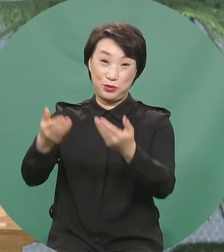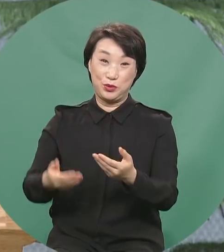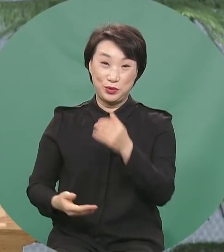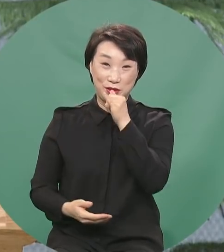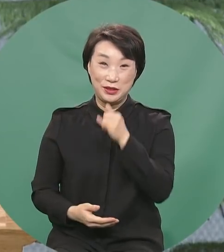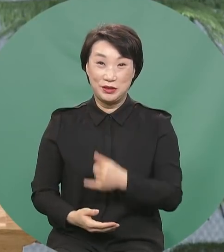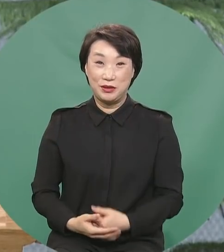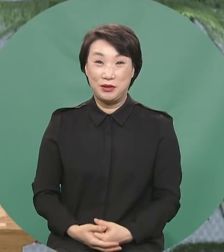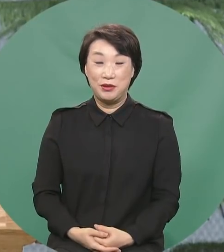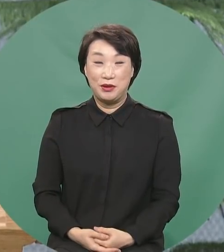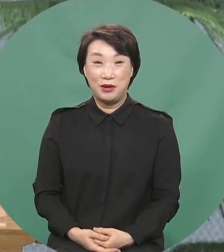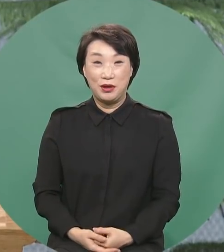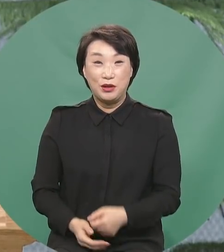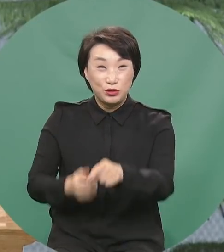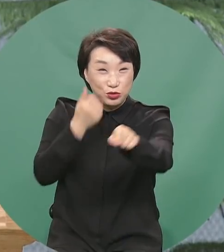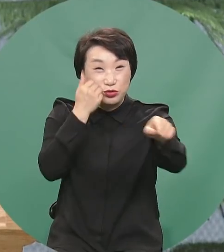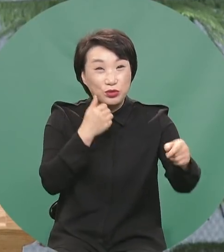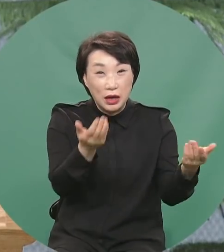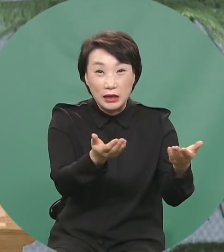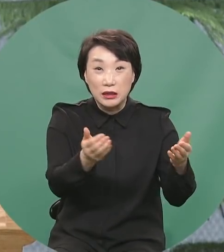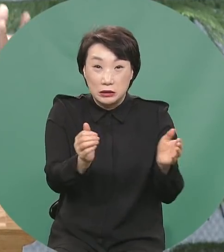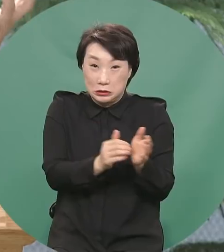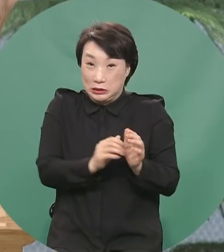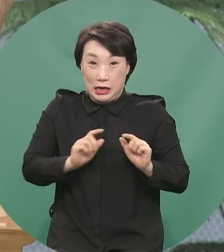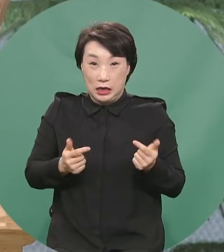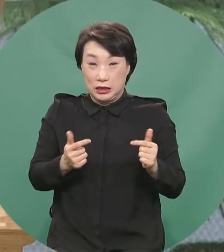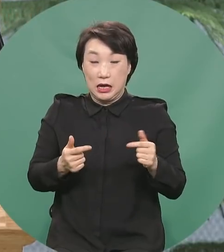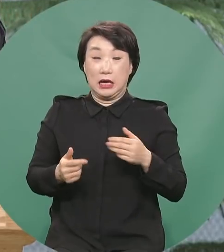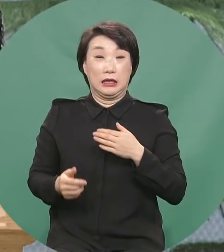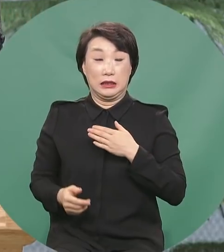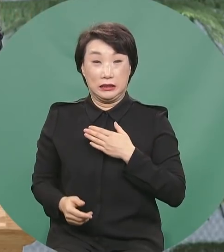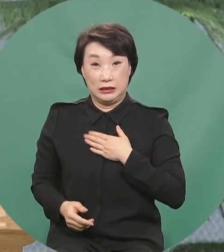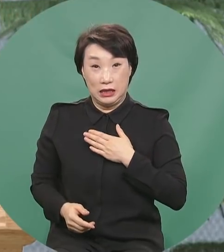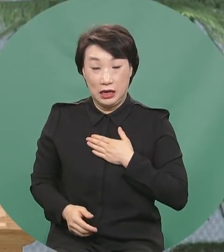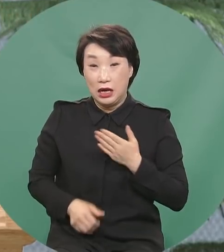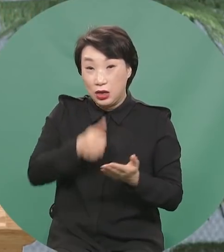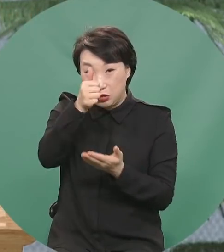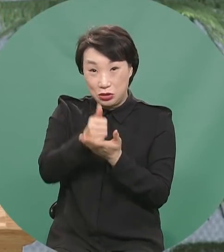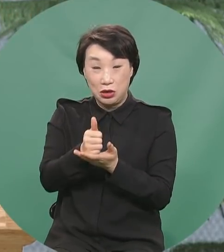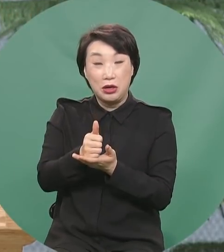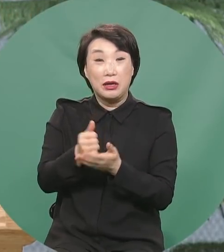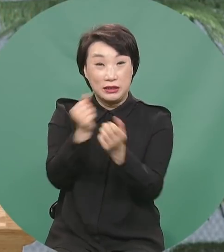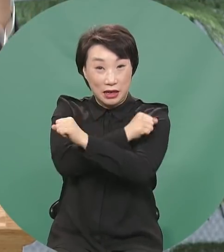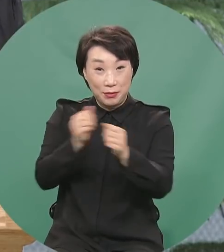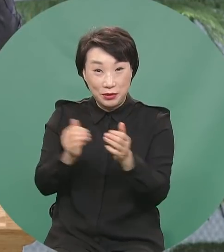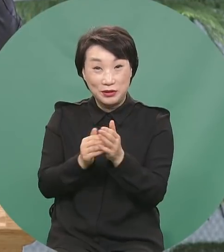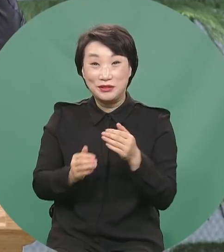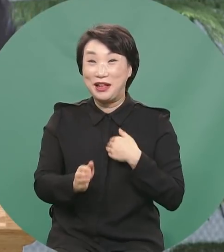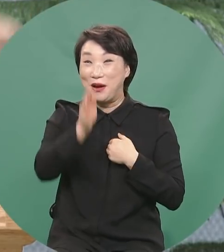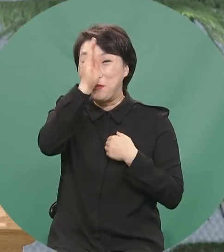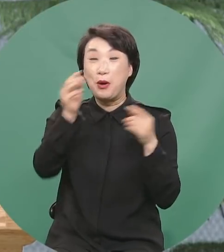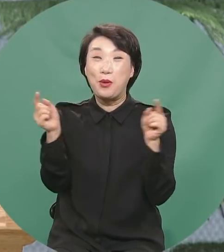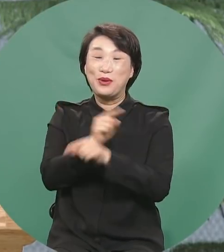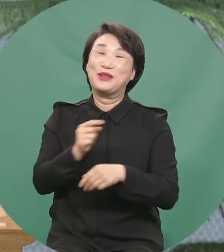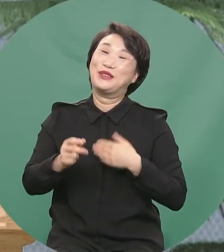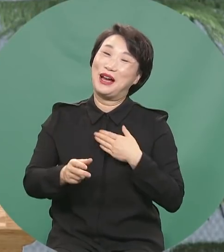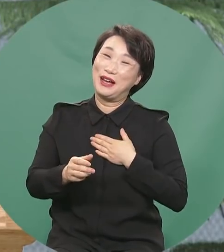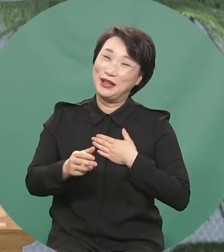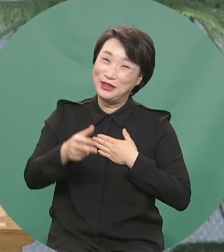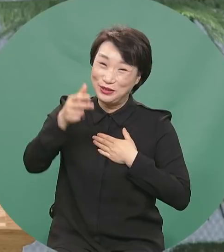말씀하셨으니 남의 얘기가 아니라 나의 죄를 사하시고 내 병을 고치시는 나의